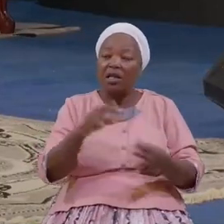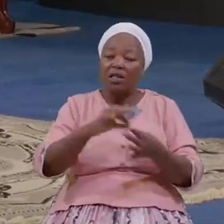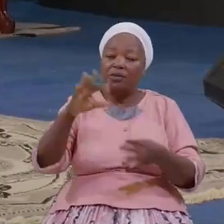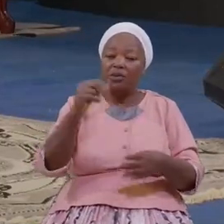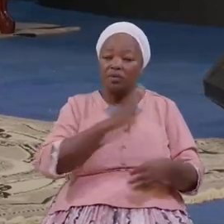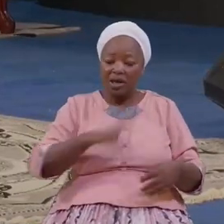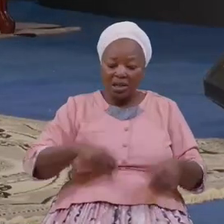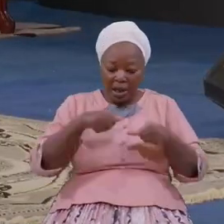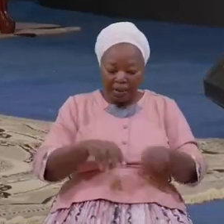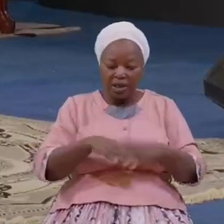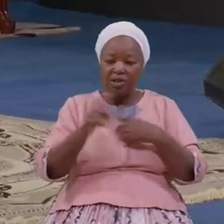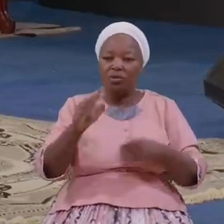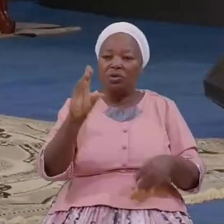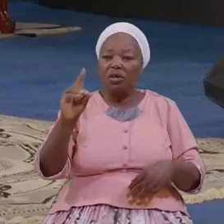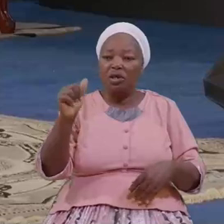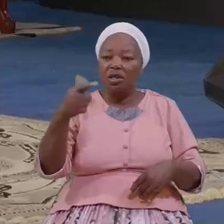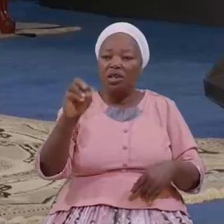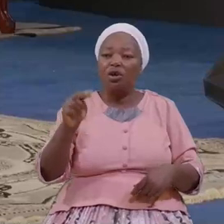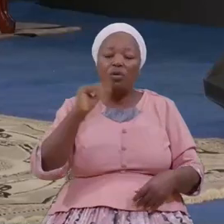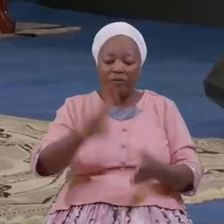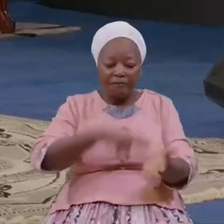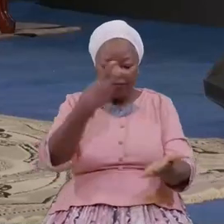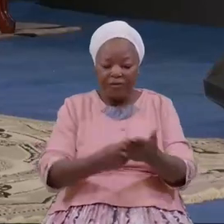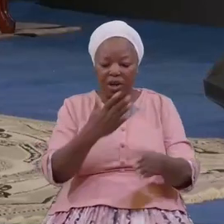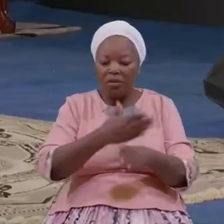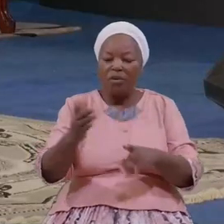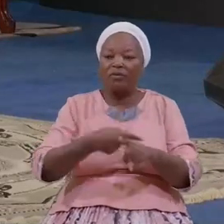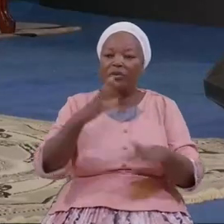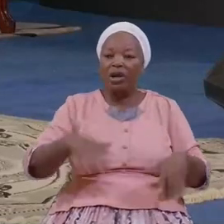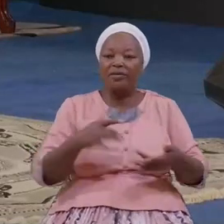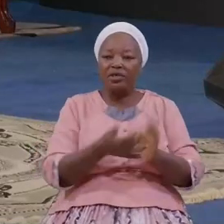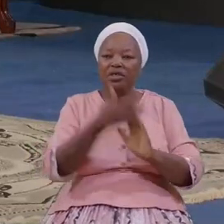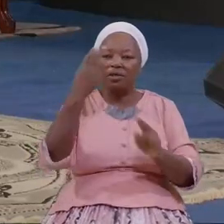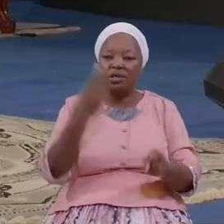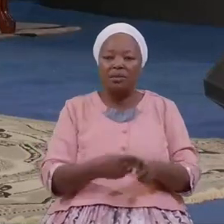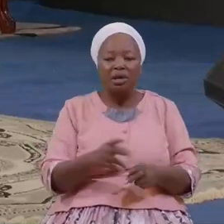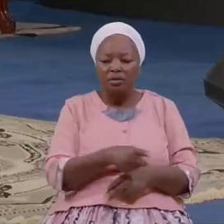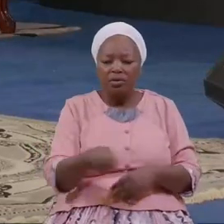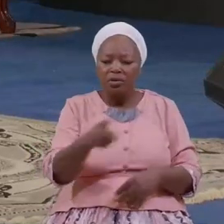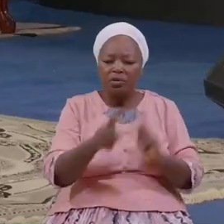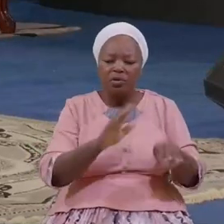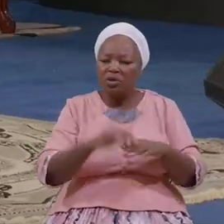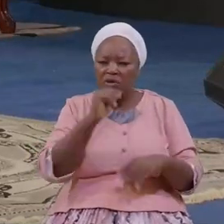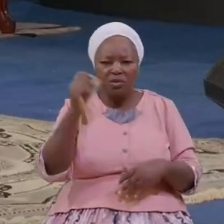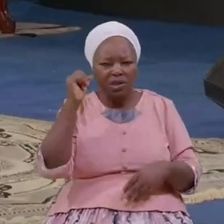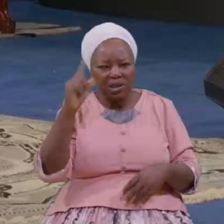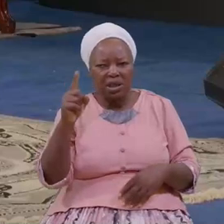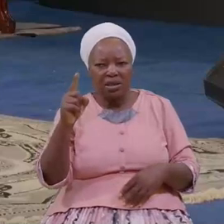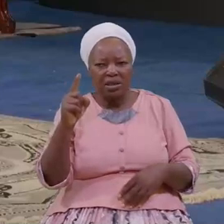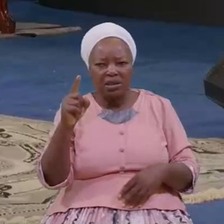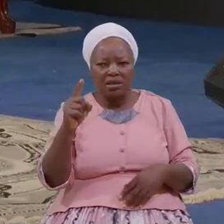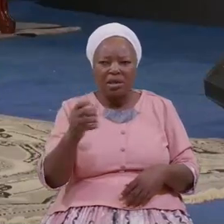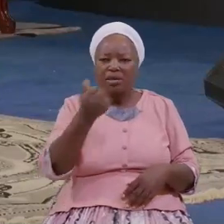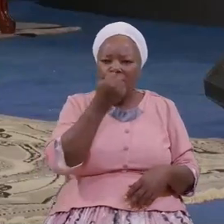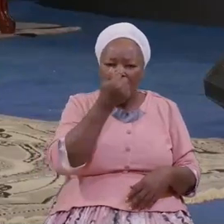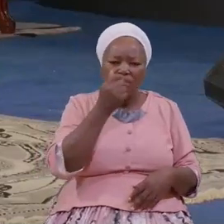vous, Dagon va tomber hors de votre vie. Ces gens-là ne comprennent pas.